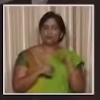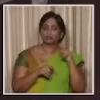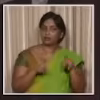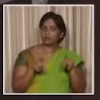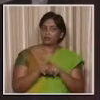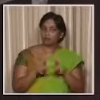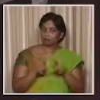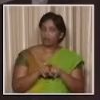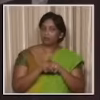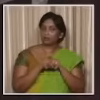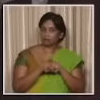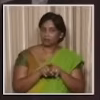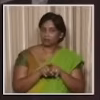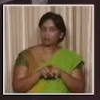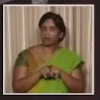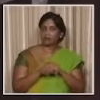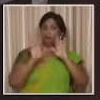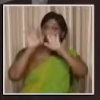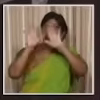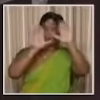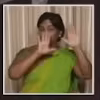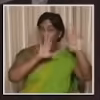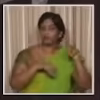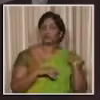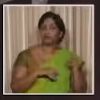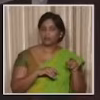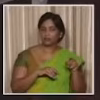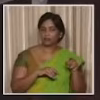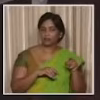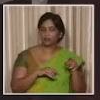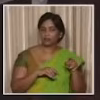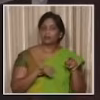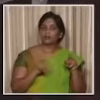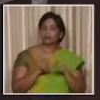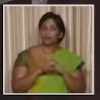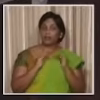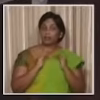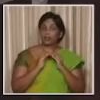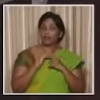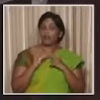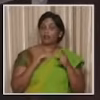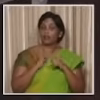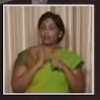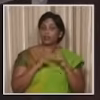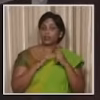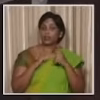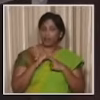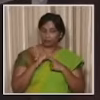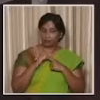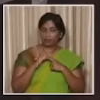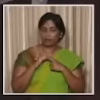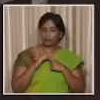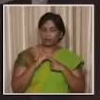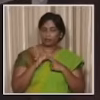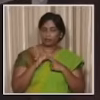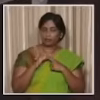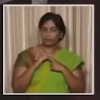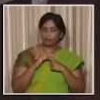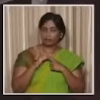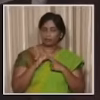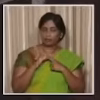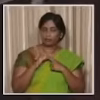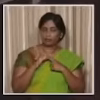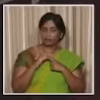wagema e wagema posters gahala thiyenawa Eva ke mana nivas adhikari udaling? Chamandiri Jethirumantho.